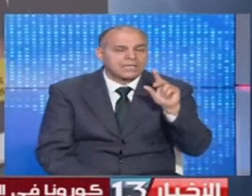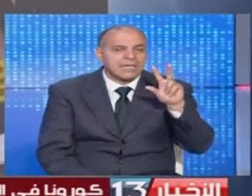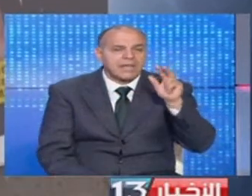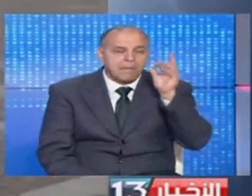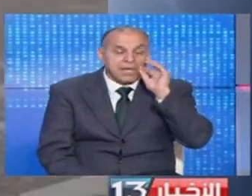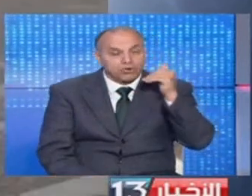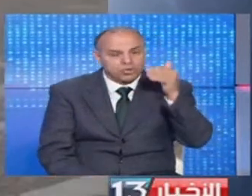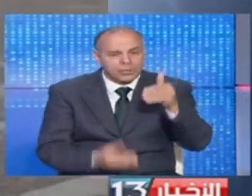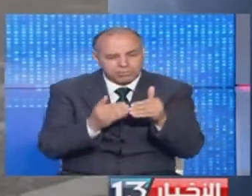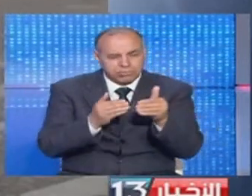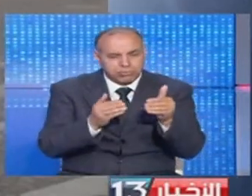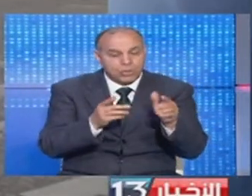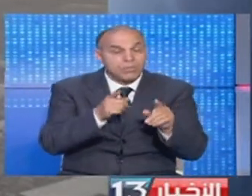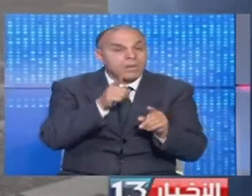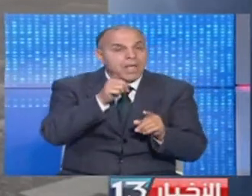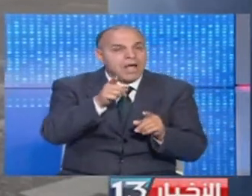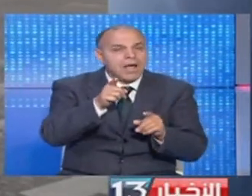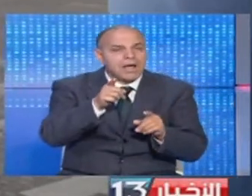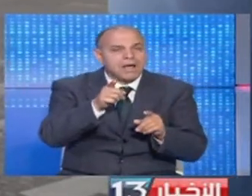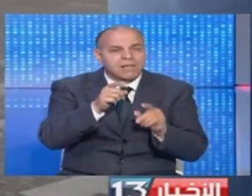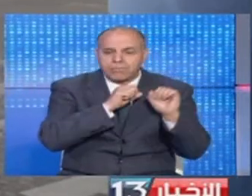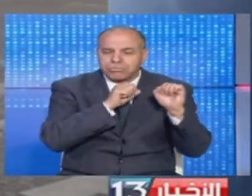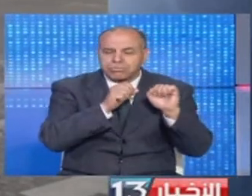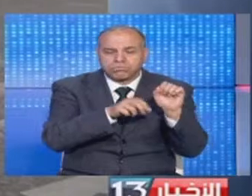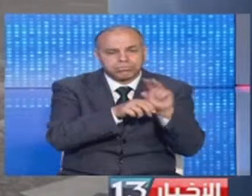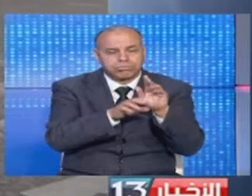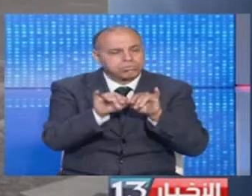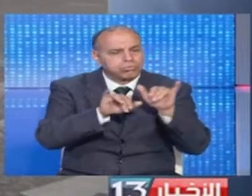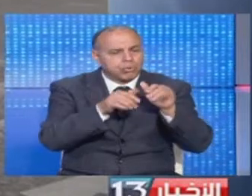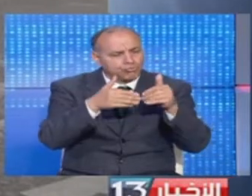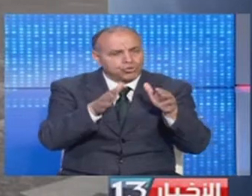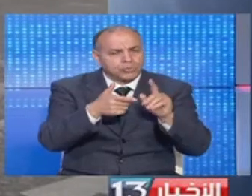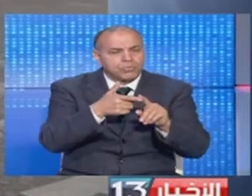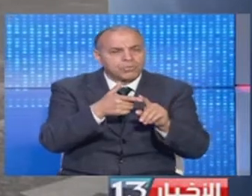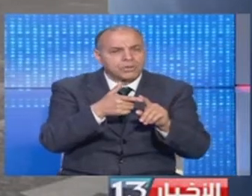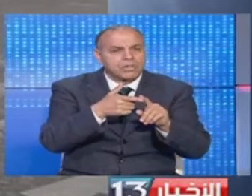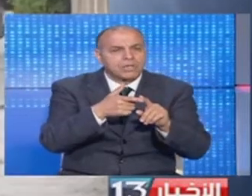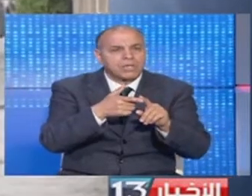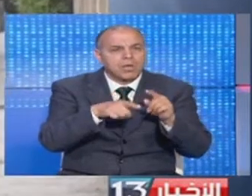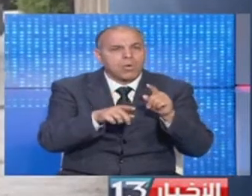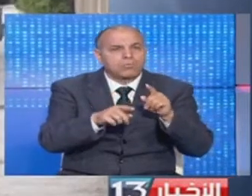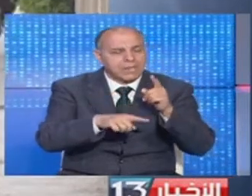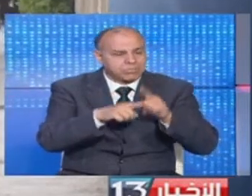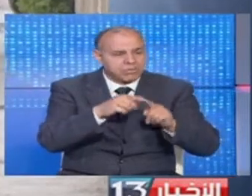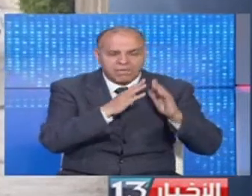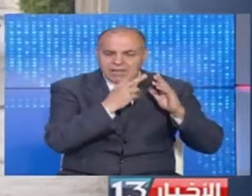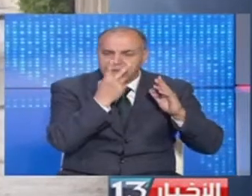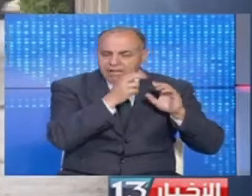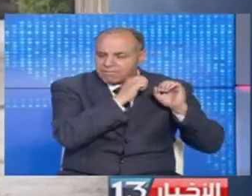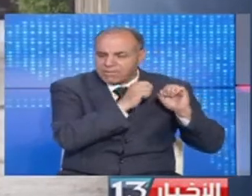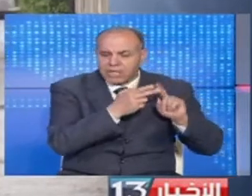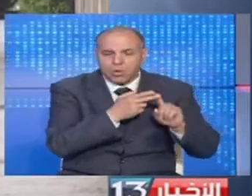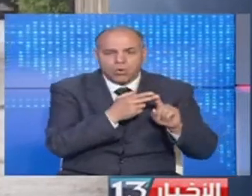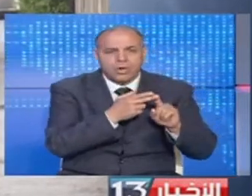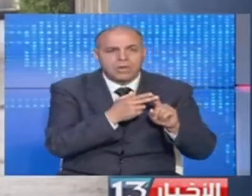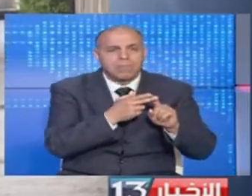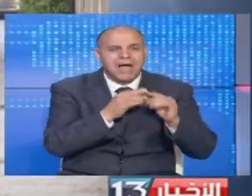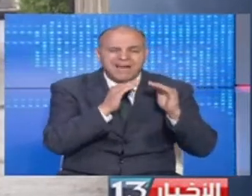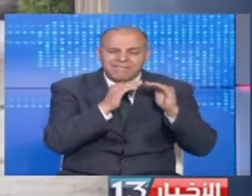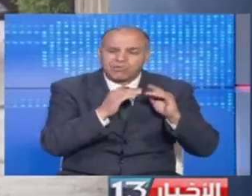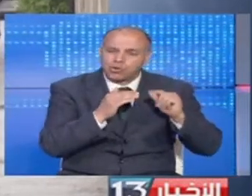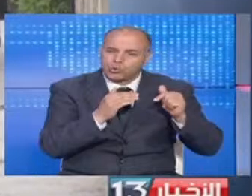المقبل وترفع خلالها قيود التنقل المفروضه طيله فتره الحجر الصحي الثالث في تخفيف